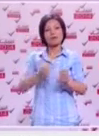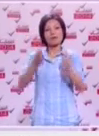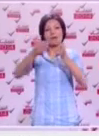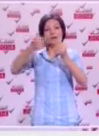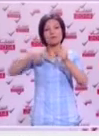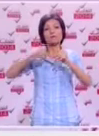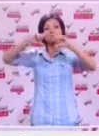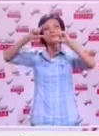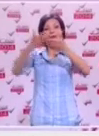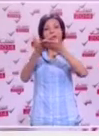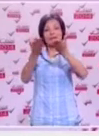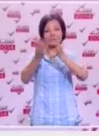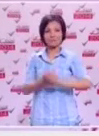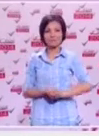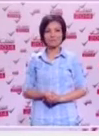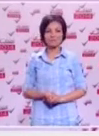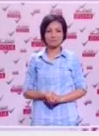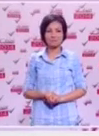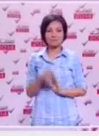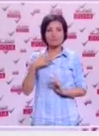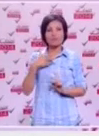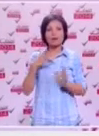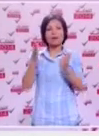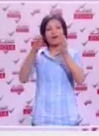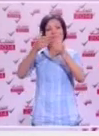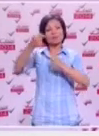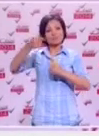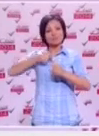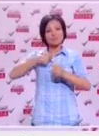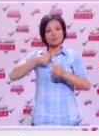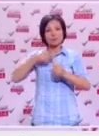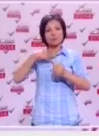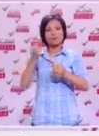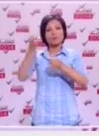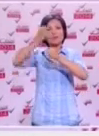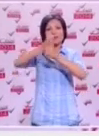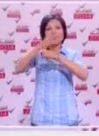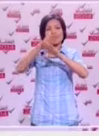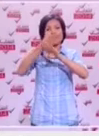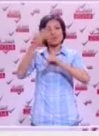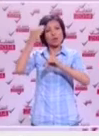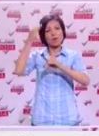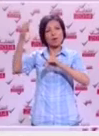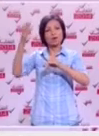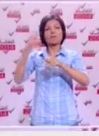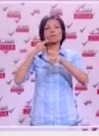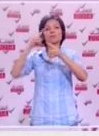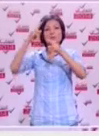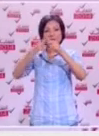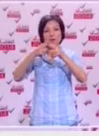بعد منحه ثقتكم يعتبر الاتحاد الوطني الحر انجاز مشروع تبروره من اوكد الاولويات المدينه